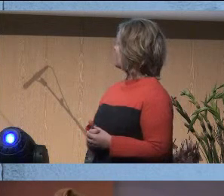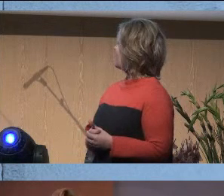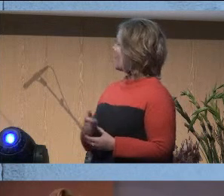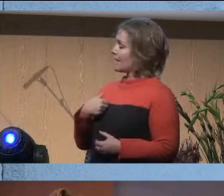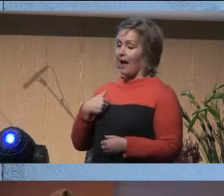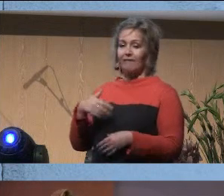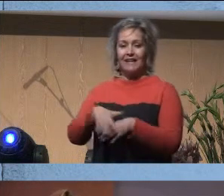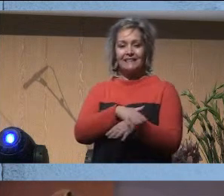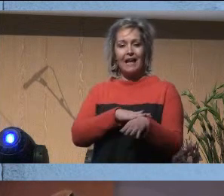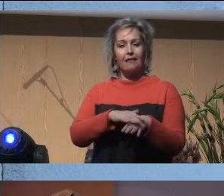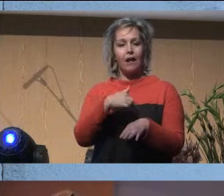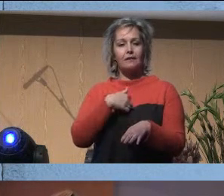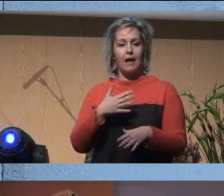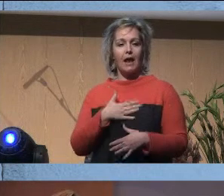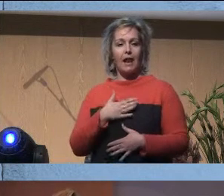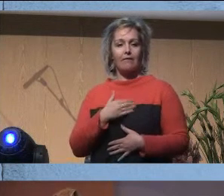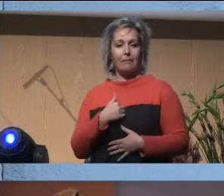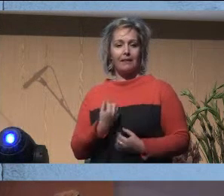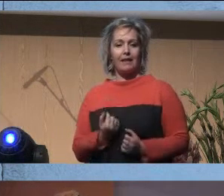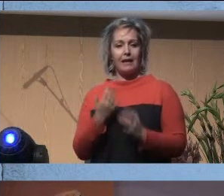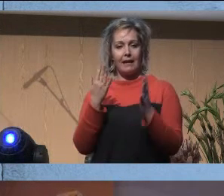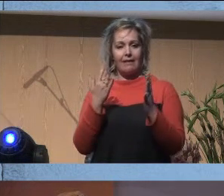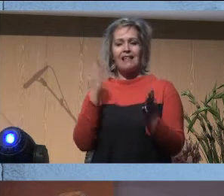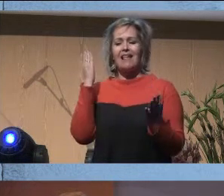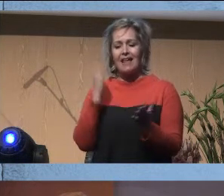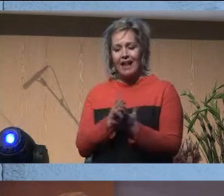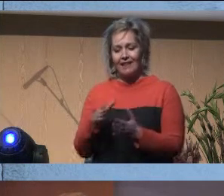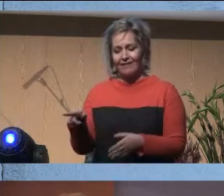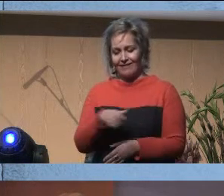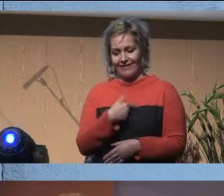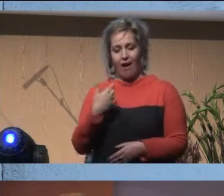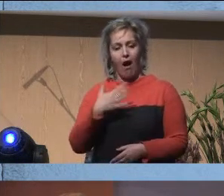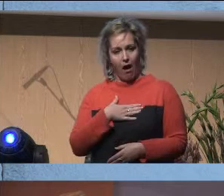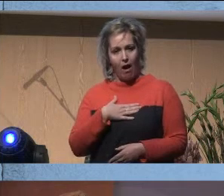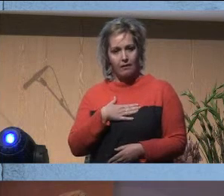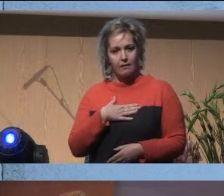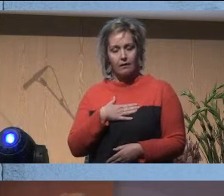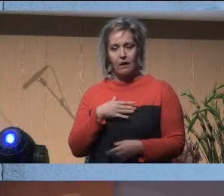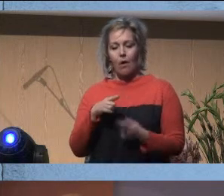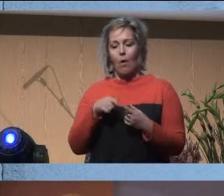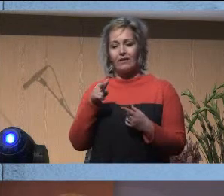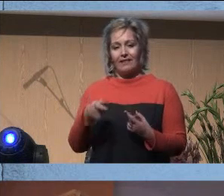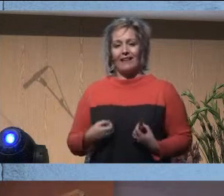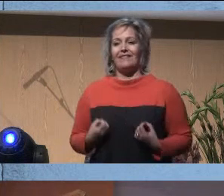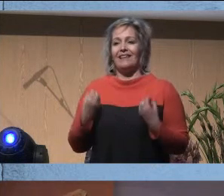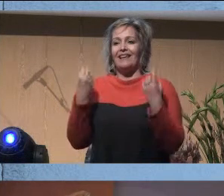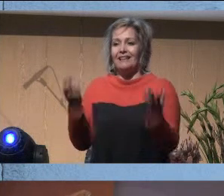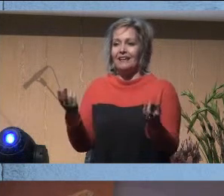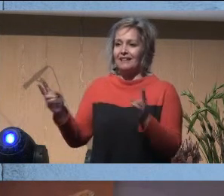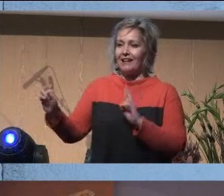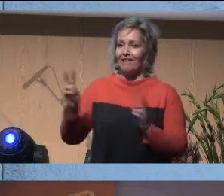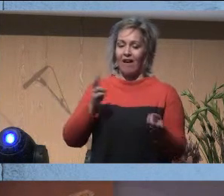Jeg vil kjenne at jeg har levt mitt liv. Det er en rettighet vi alle har. Og den gir vi til